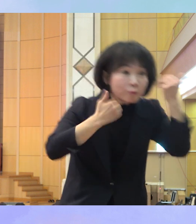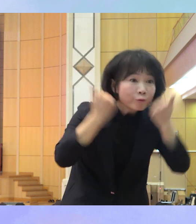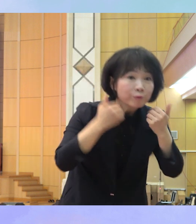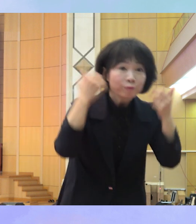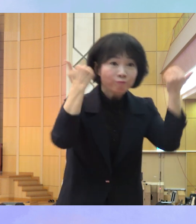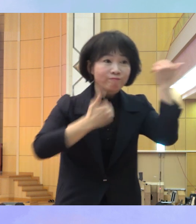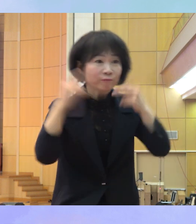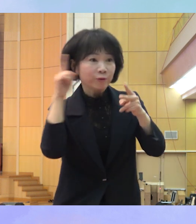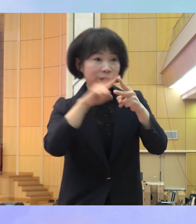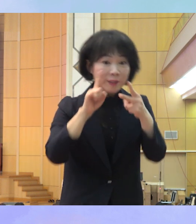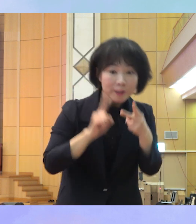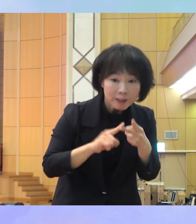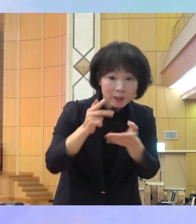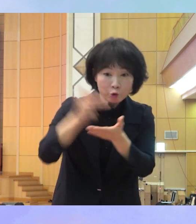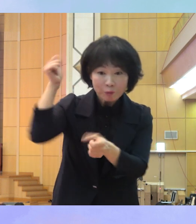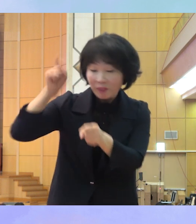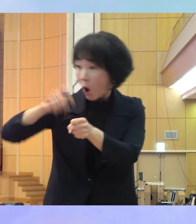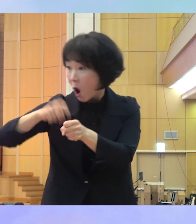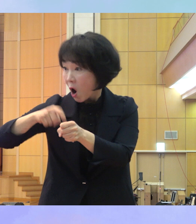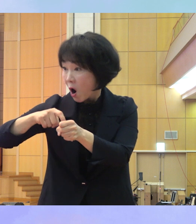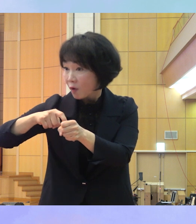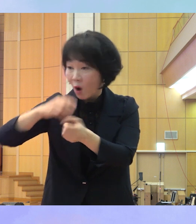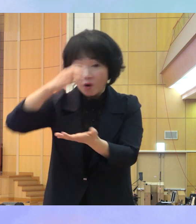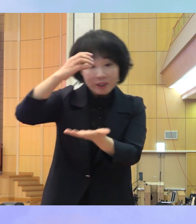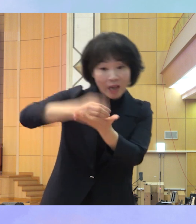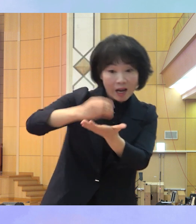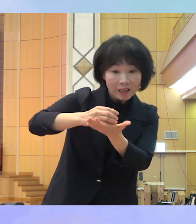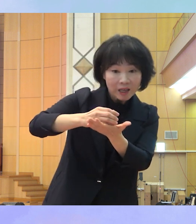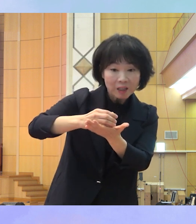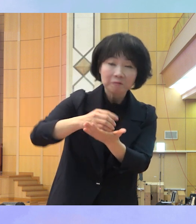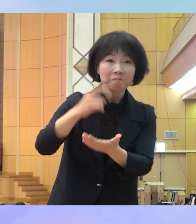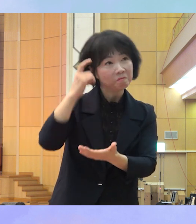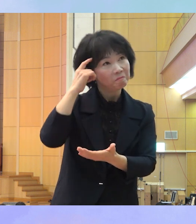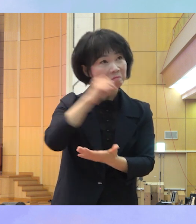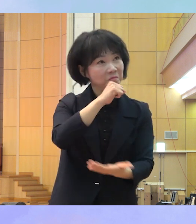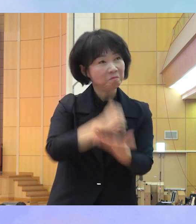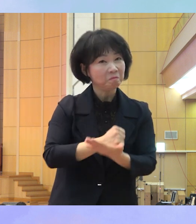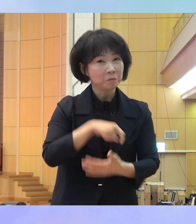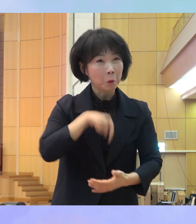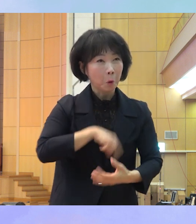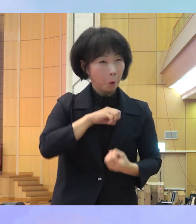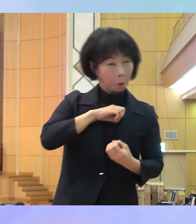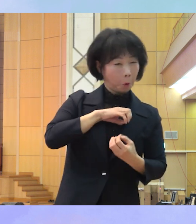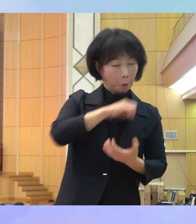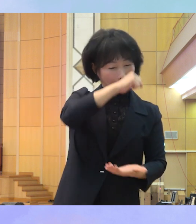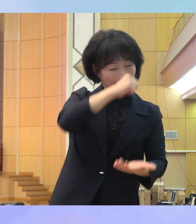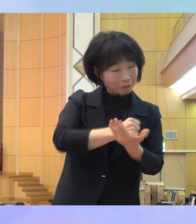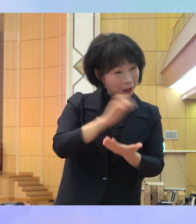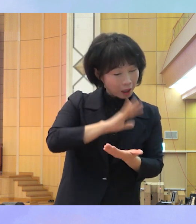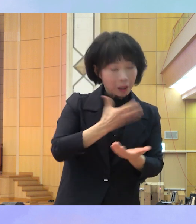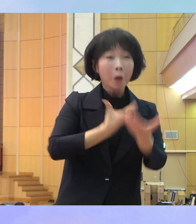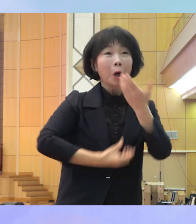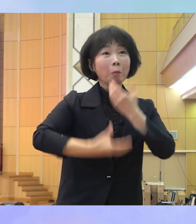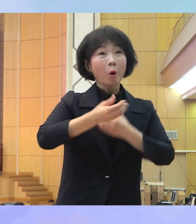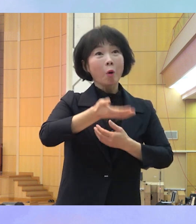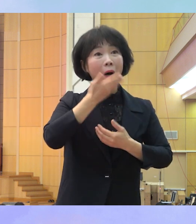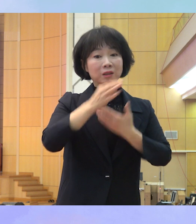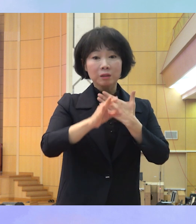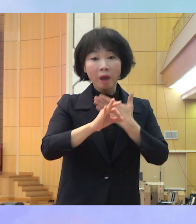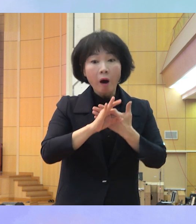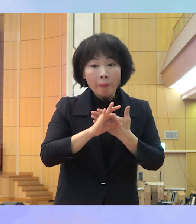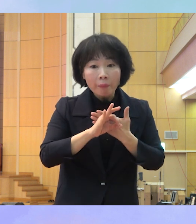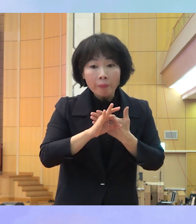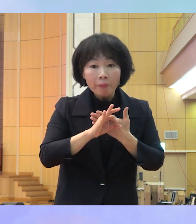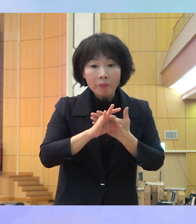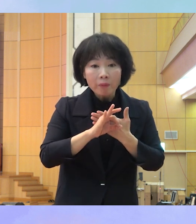떡이나 잔을 합당치 않게 먹고 마시는 자는 주의 몸과